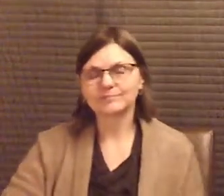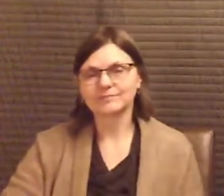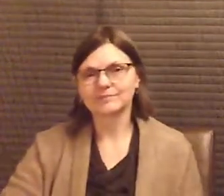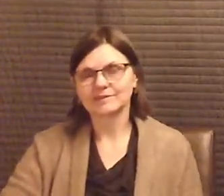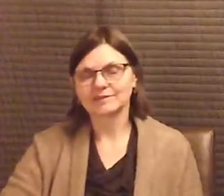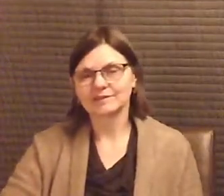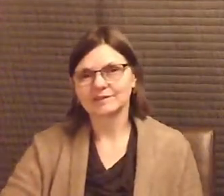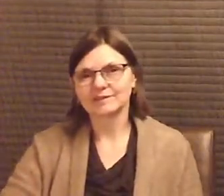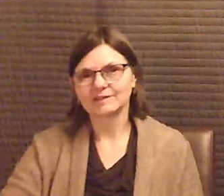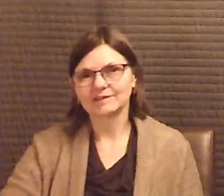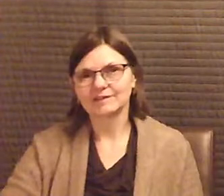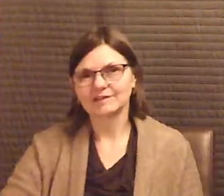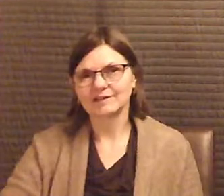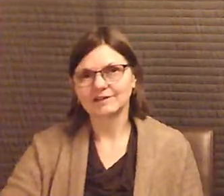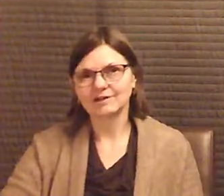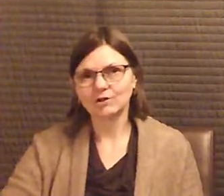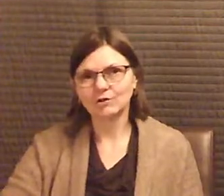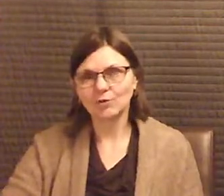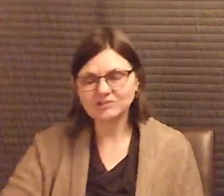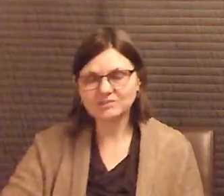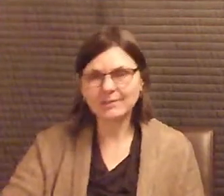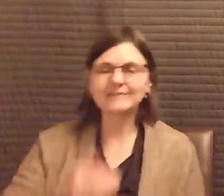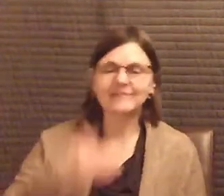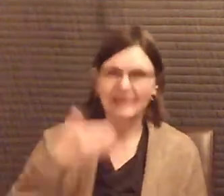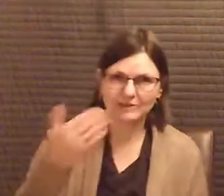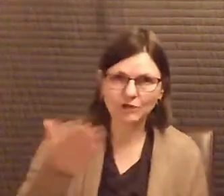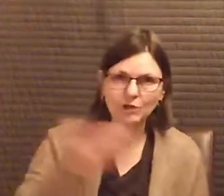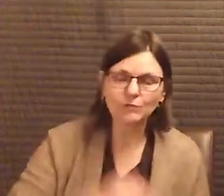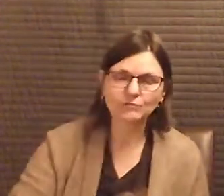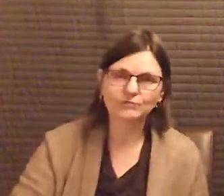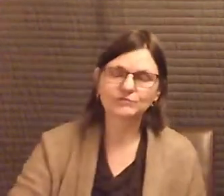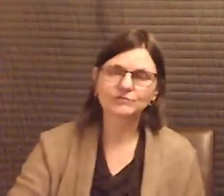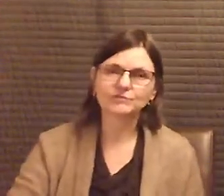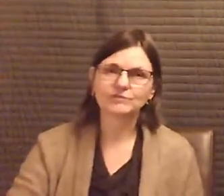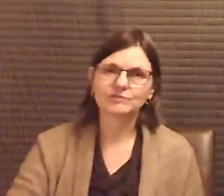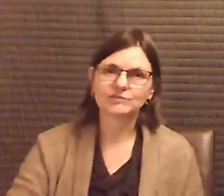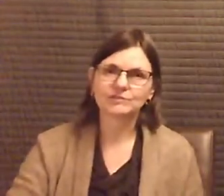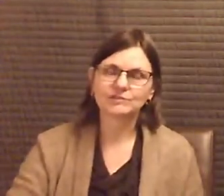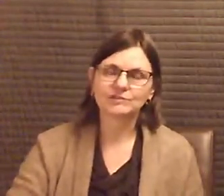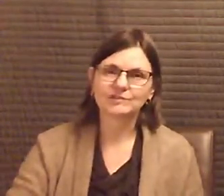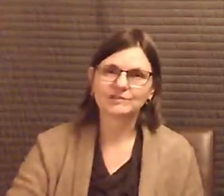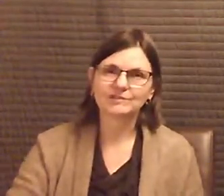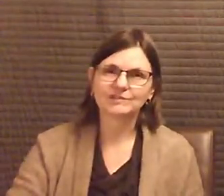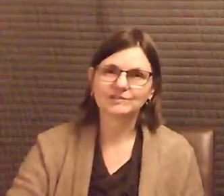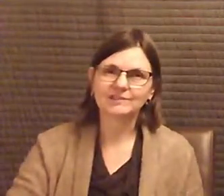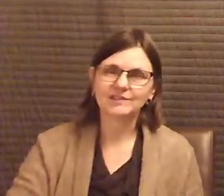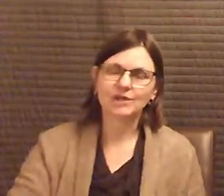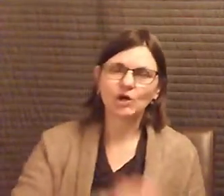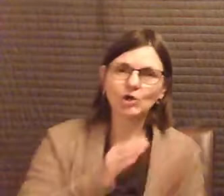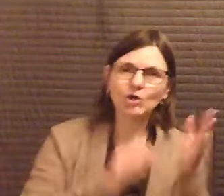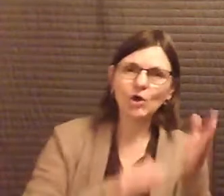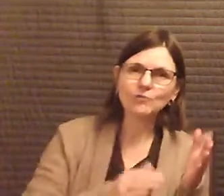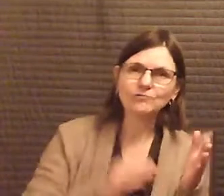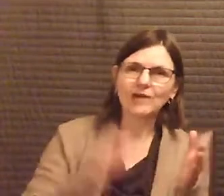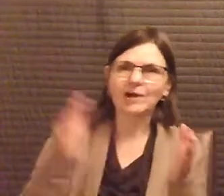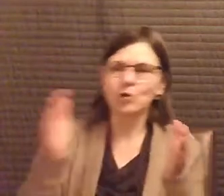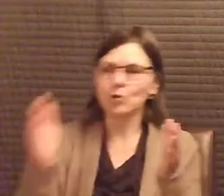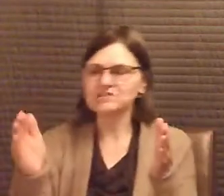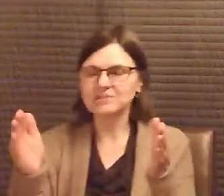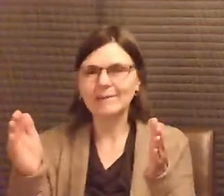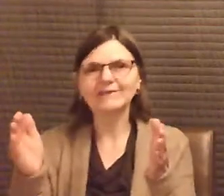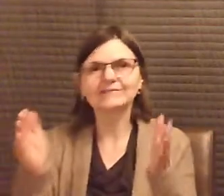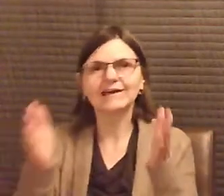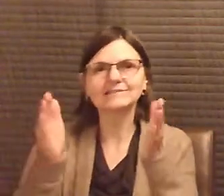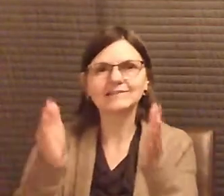obedience in v gehoorzaamheid in gelooft en obedience kost oeganda geloof en